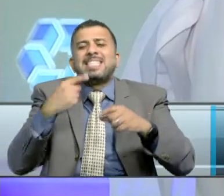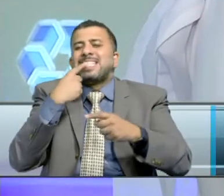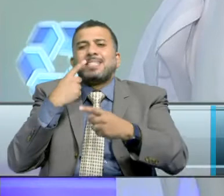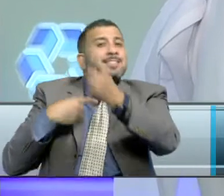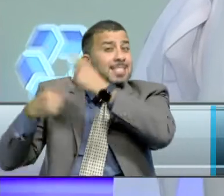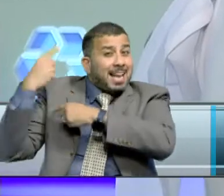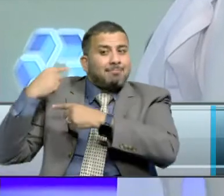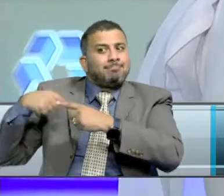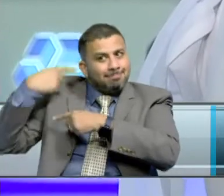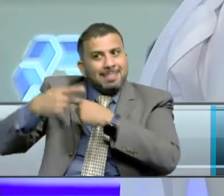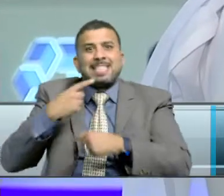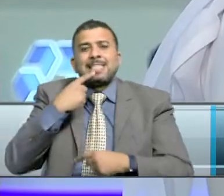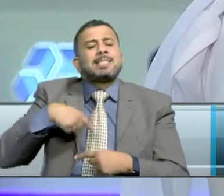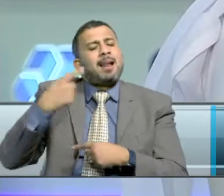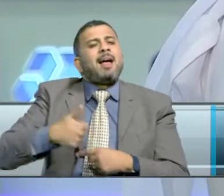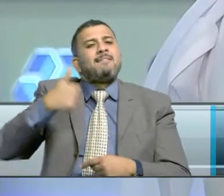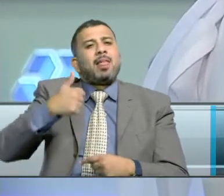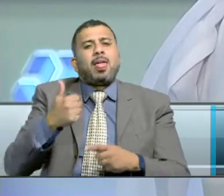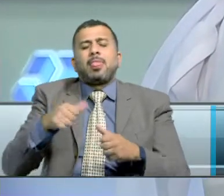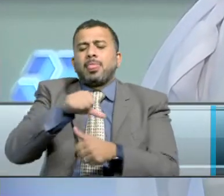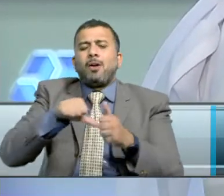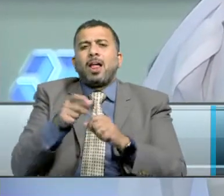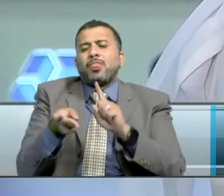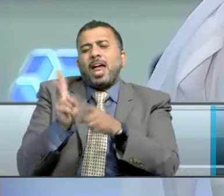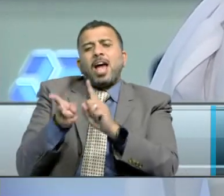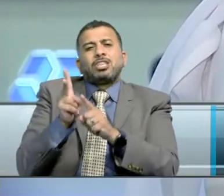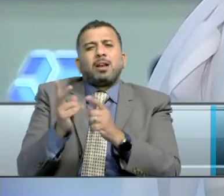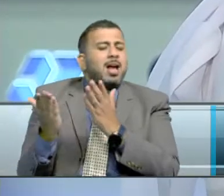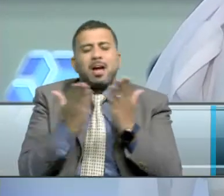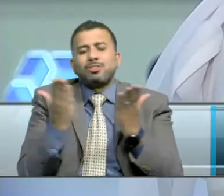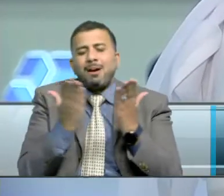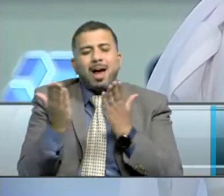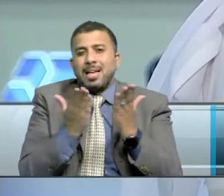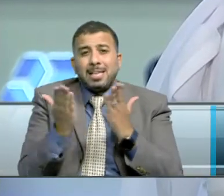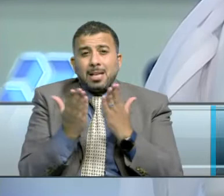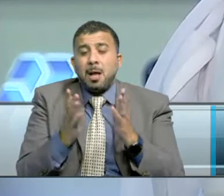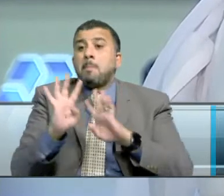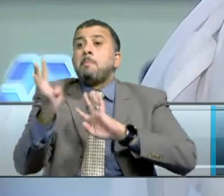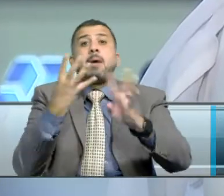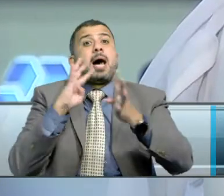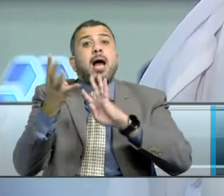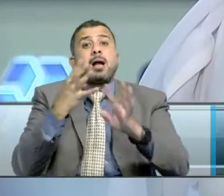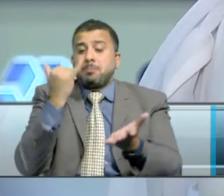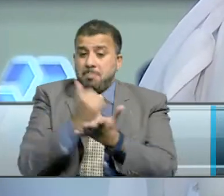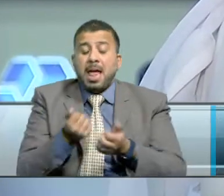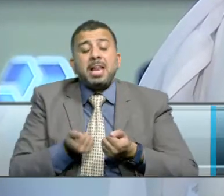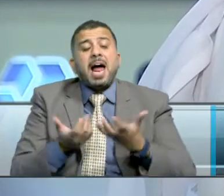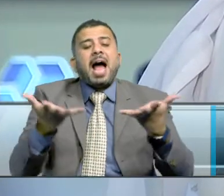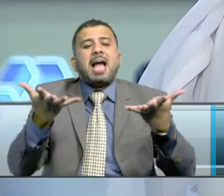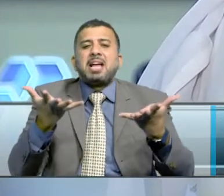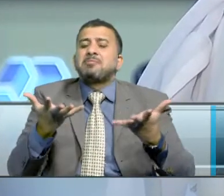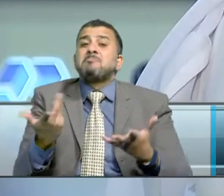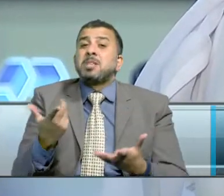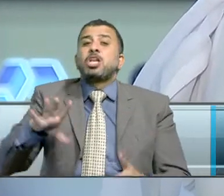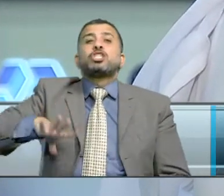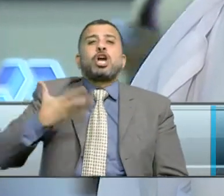الأعوام السابقة. في الدورة 12 لمهرجان الشارقة القرائي، هذا المهرجان الذي يأتي برعاية كريمة من صاحب